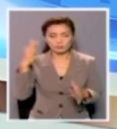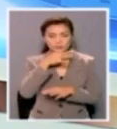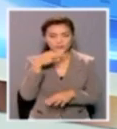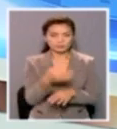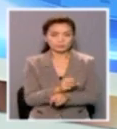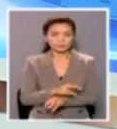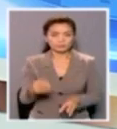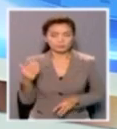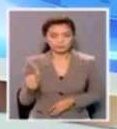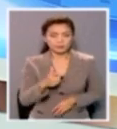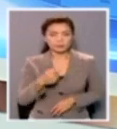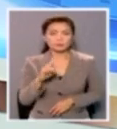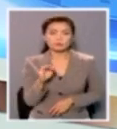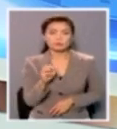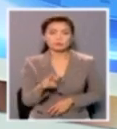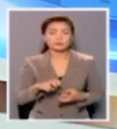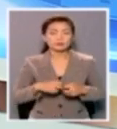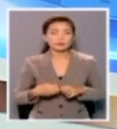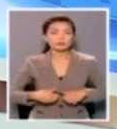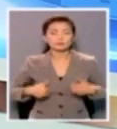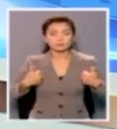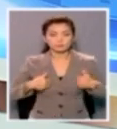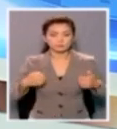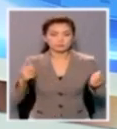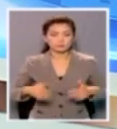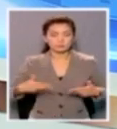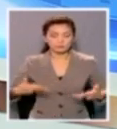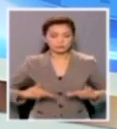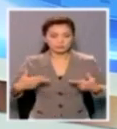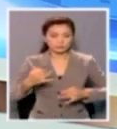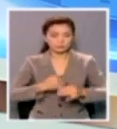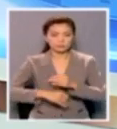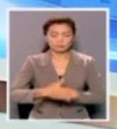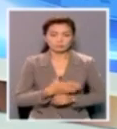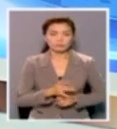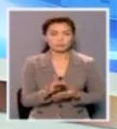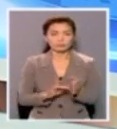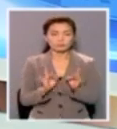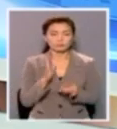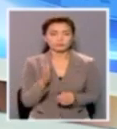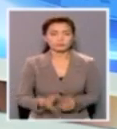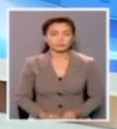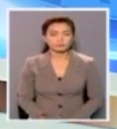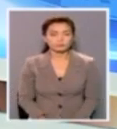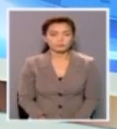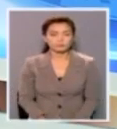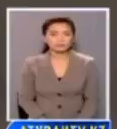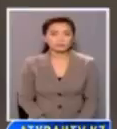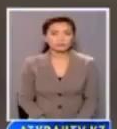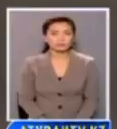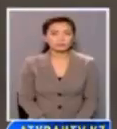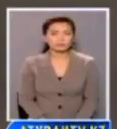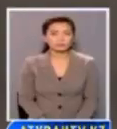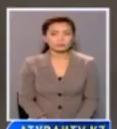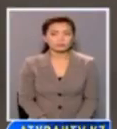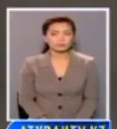ресурстар министрі Мағзұм Мырзағалиев проблеманы көтеріп, онлайн конференция өткізді. Әрі қарай тілші тарқатсын. Осылай